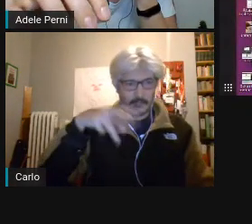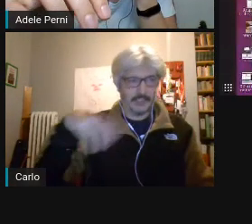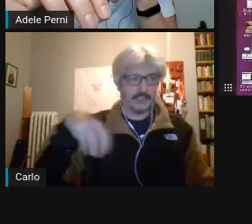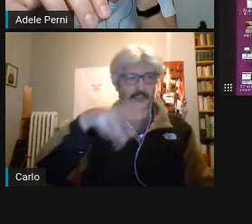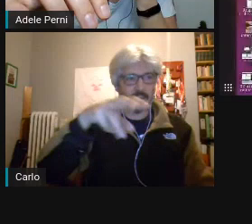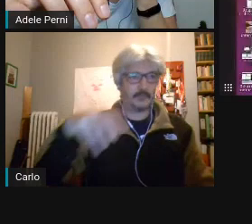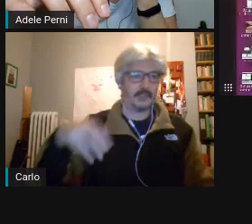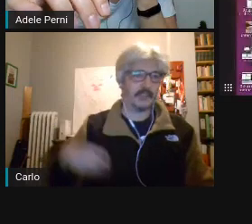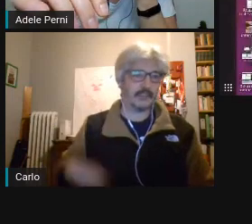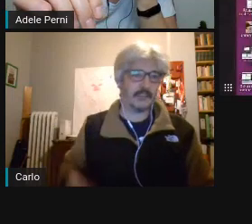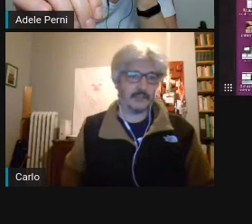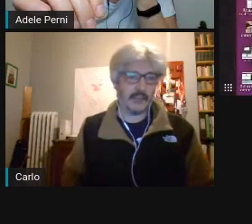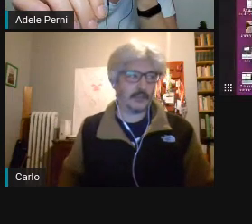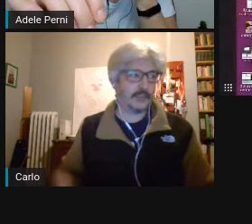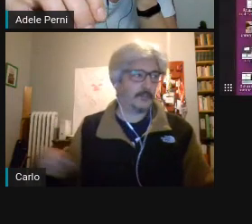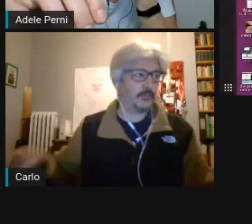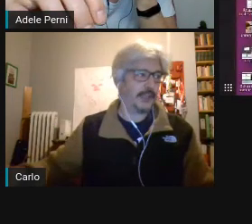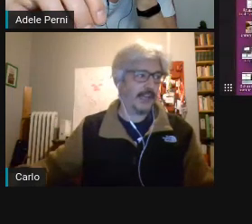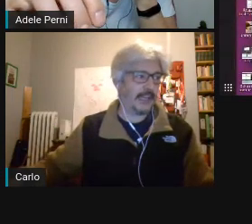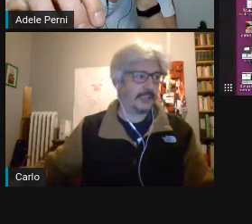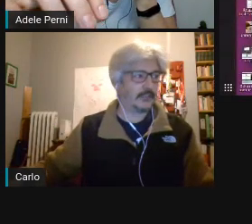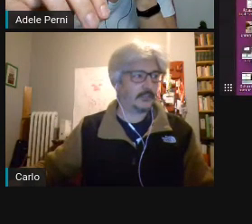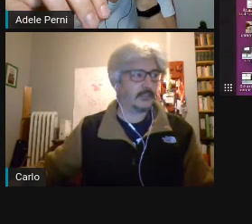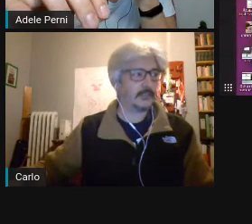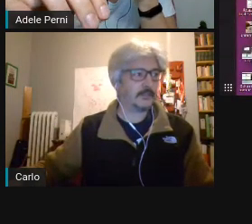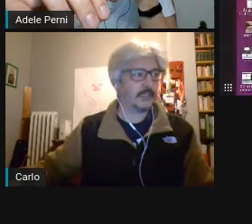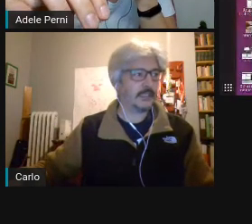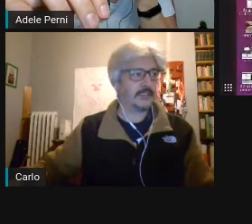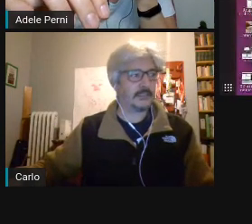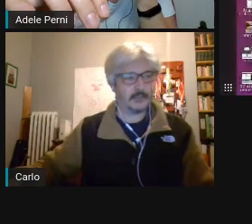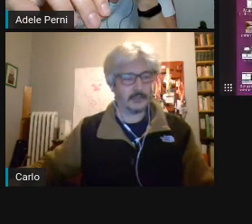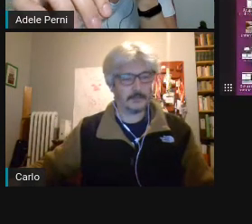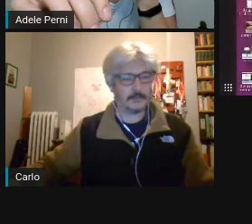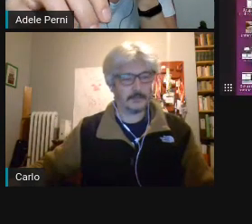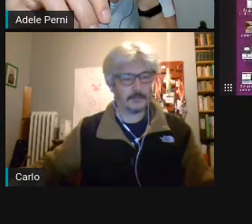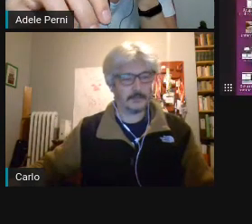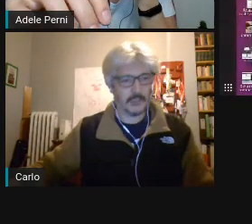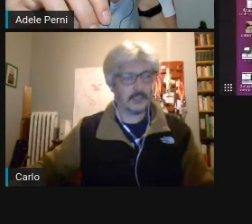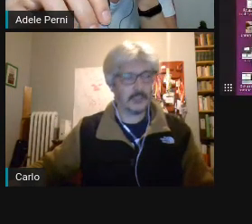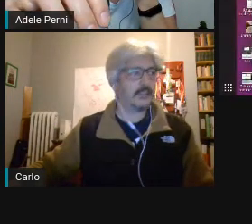printing per farlo in tempo reale con camisa